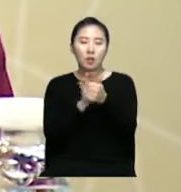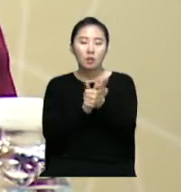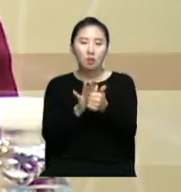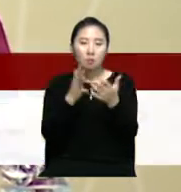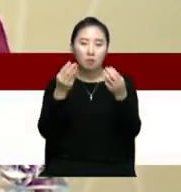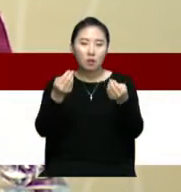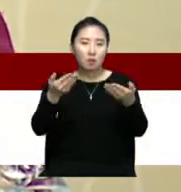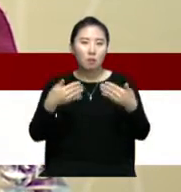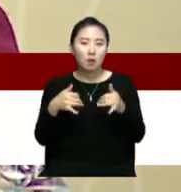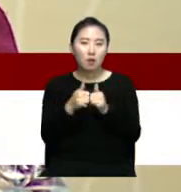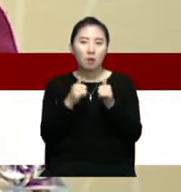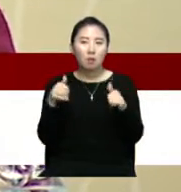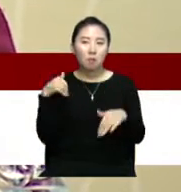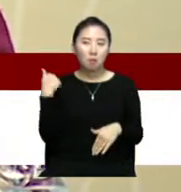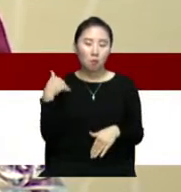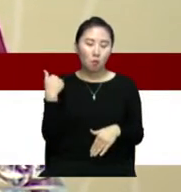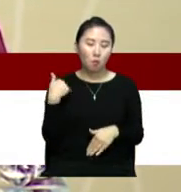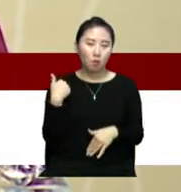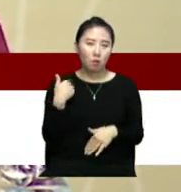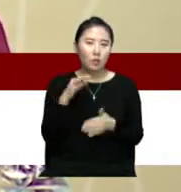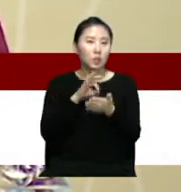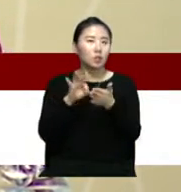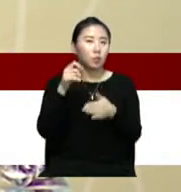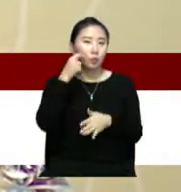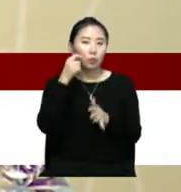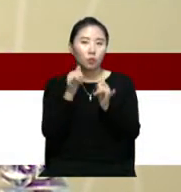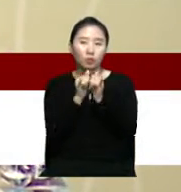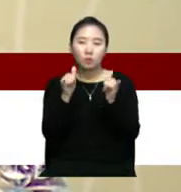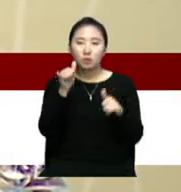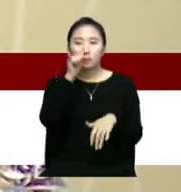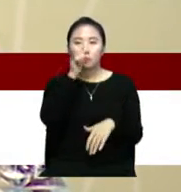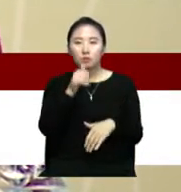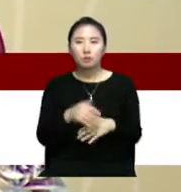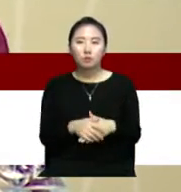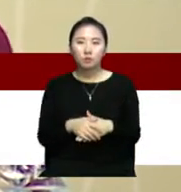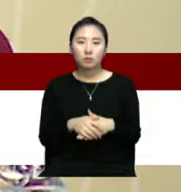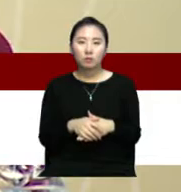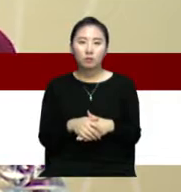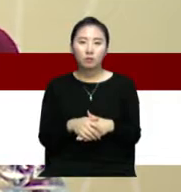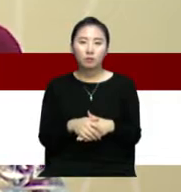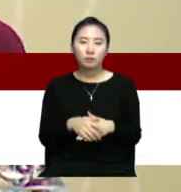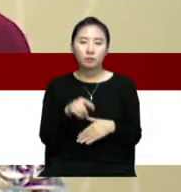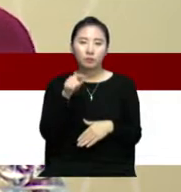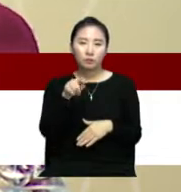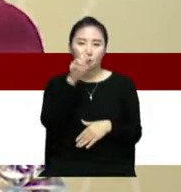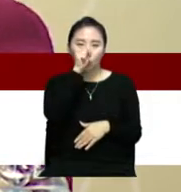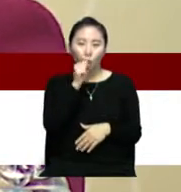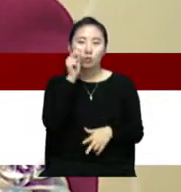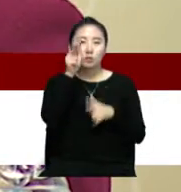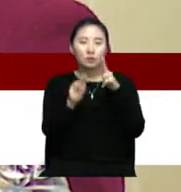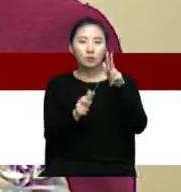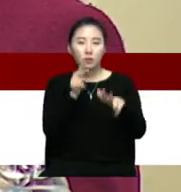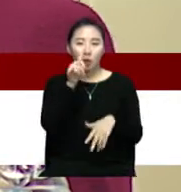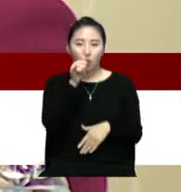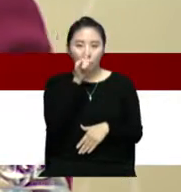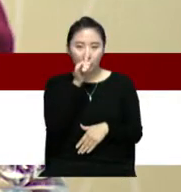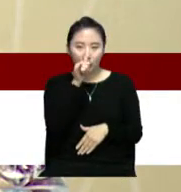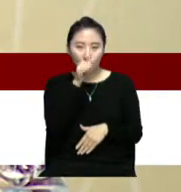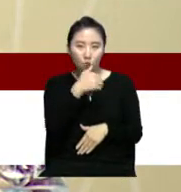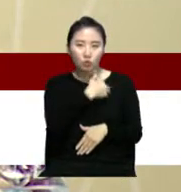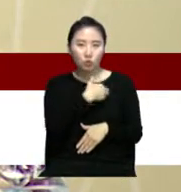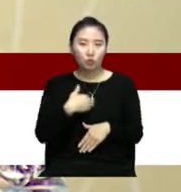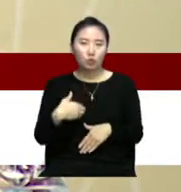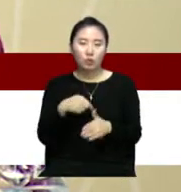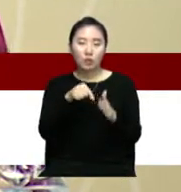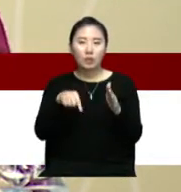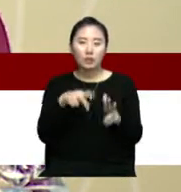받으신 분들도 있고 몰라서도 또 이용을 못하시는 분도 계실 거예요. 보건소에는 굉장히 좋은 사업들도 있고 또 구에서 하는